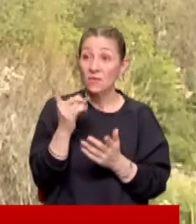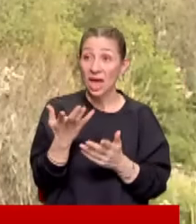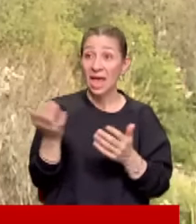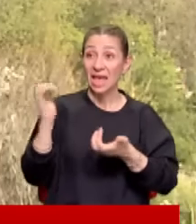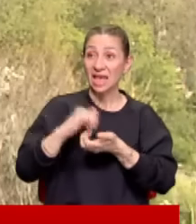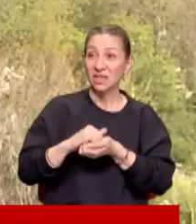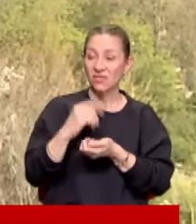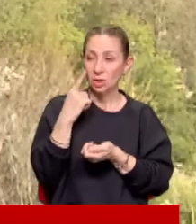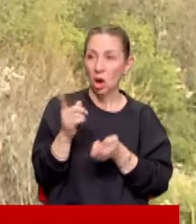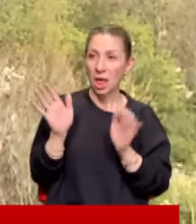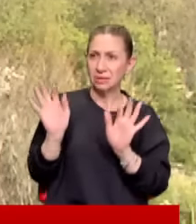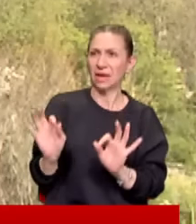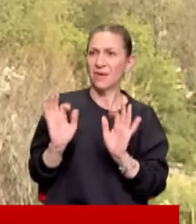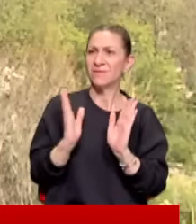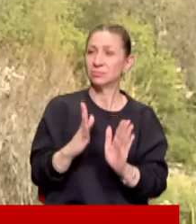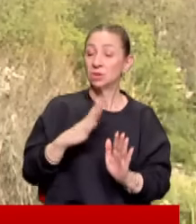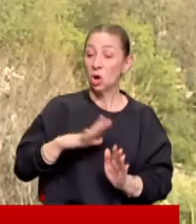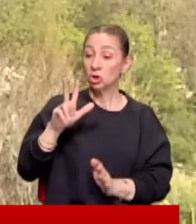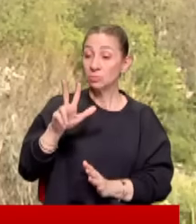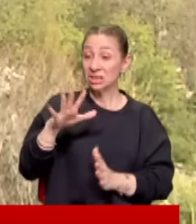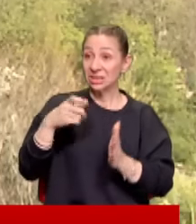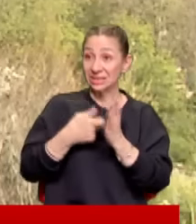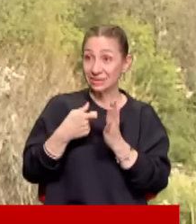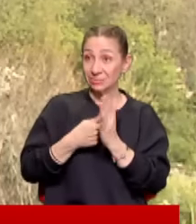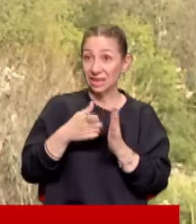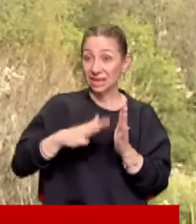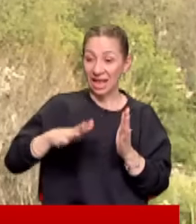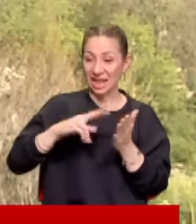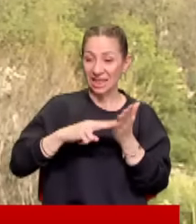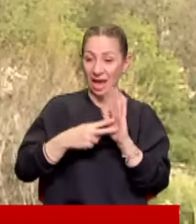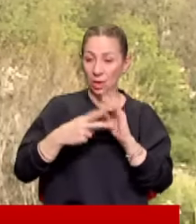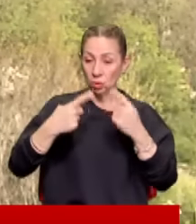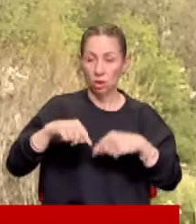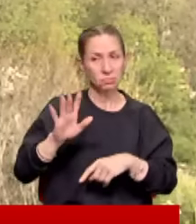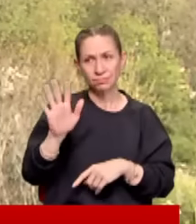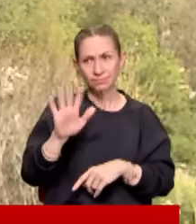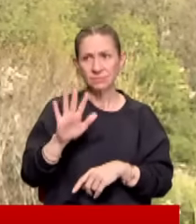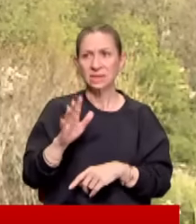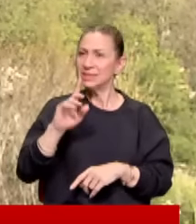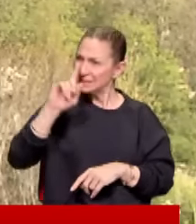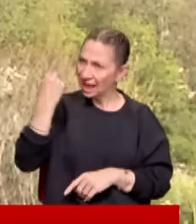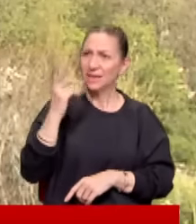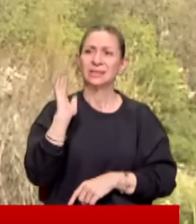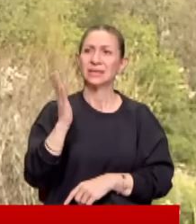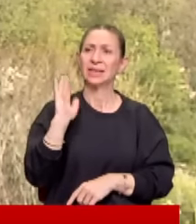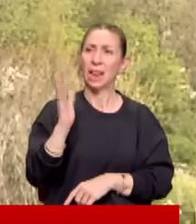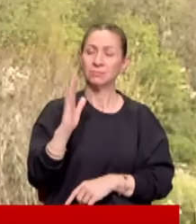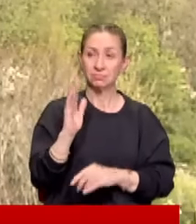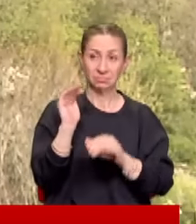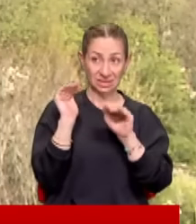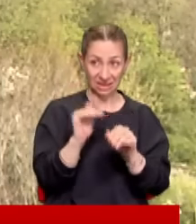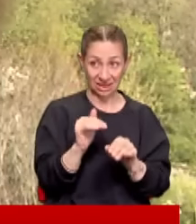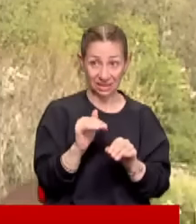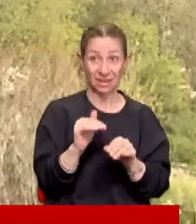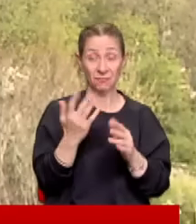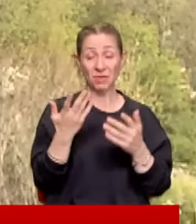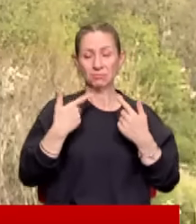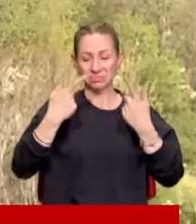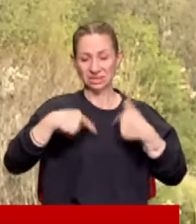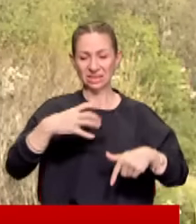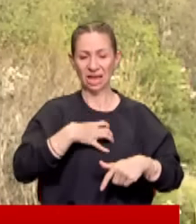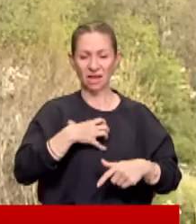ittifak noktasında durdu. 35 isimde genel idare kurulunda hayır, hür ve müstakil kararını destekledi ve biz